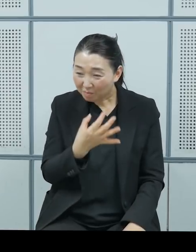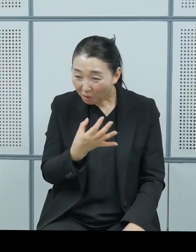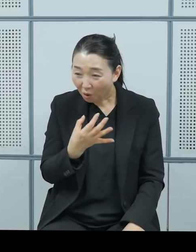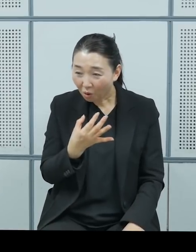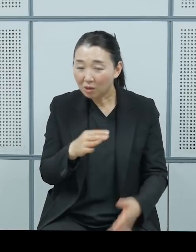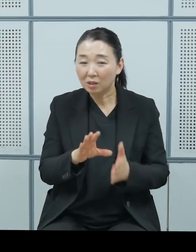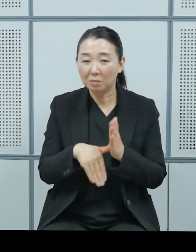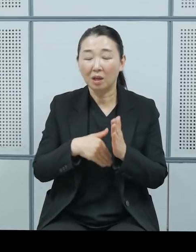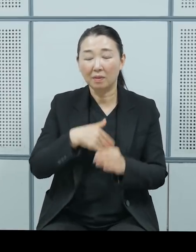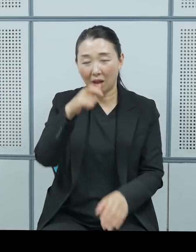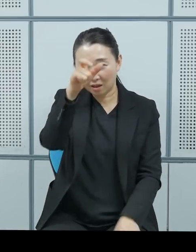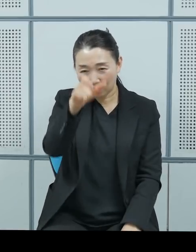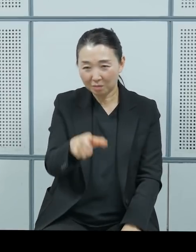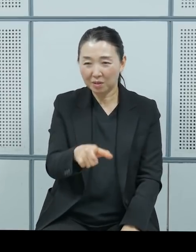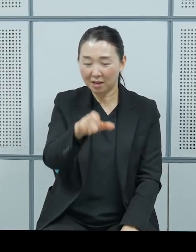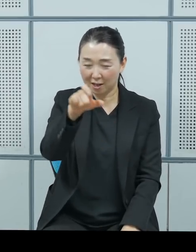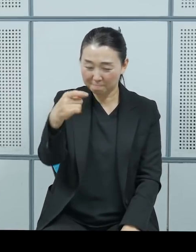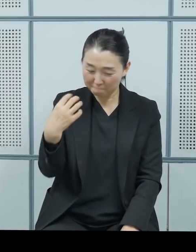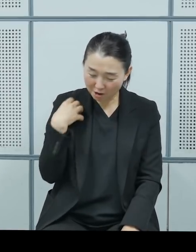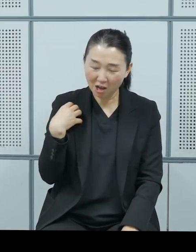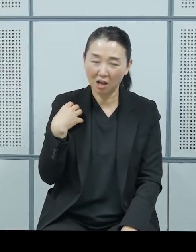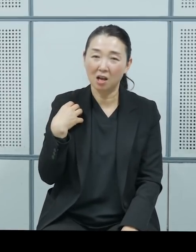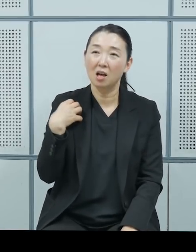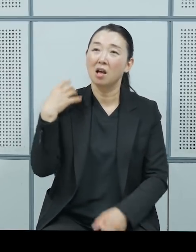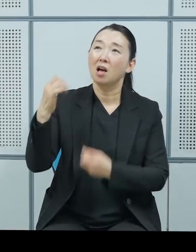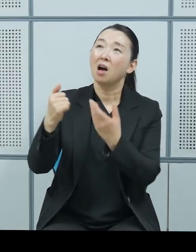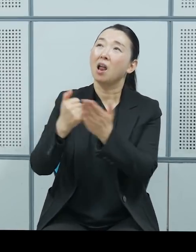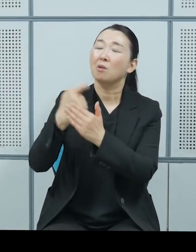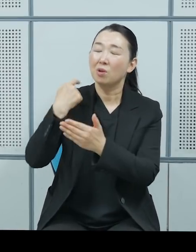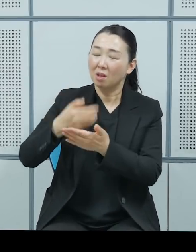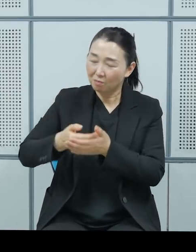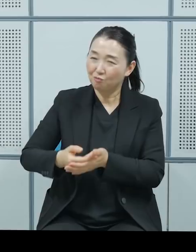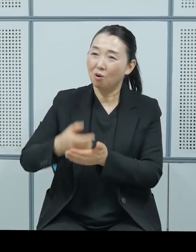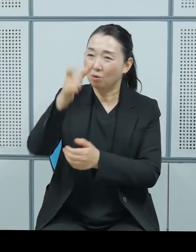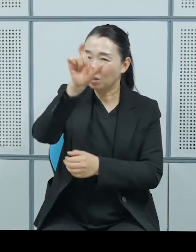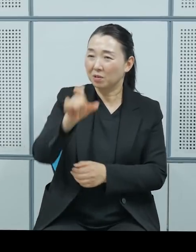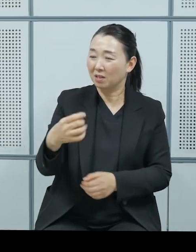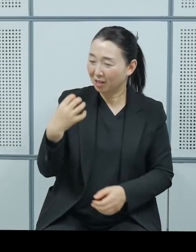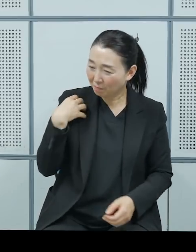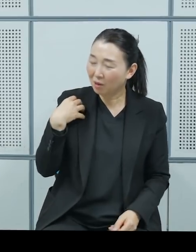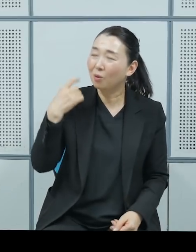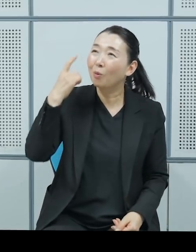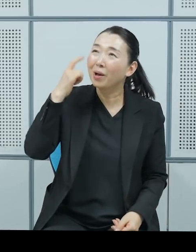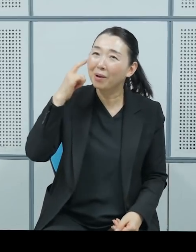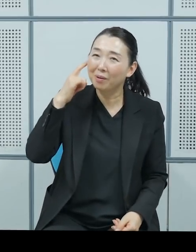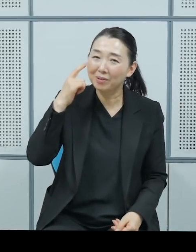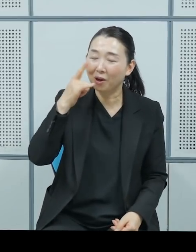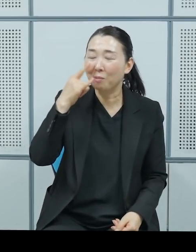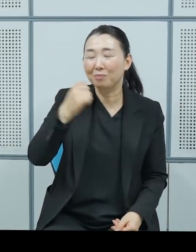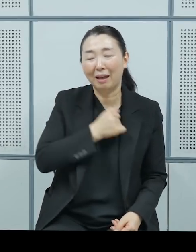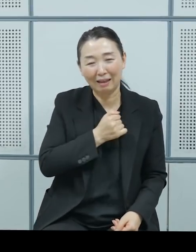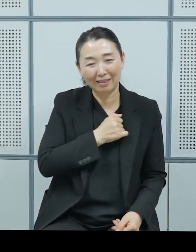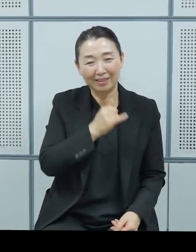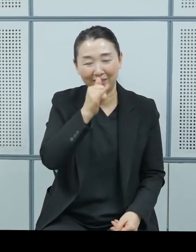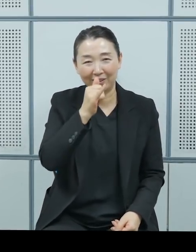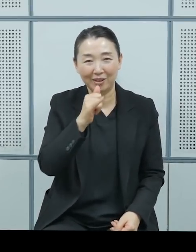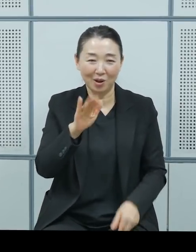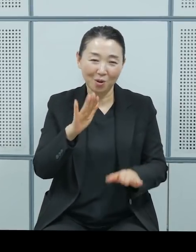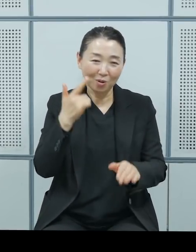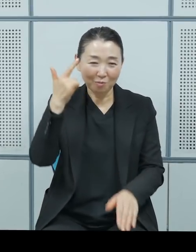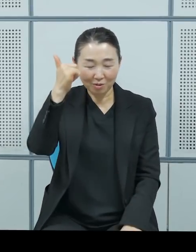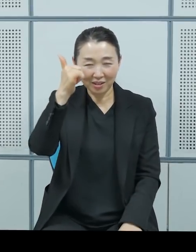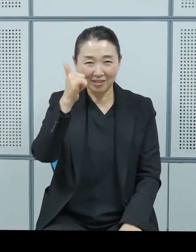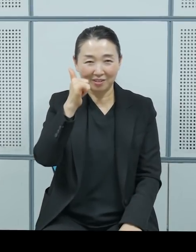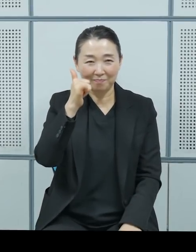때마다 나의 십자가다. 아이고 하나님이 왜 이렇게 무거운 십자가 주셔서 뭐 이렇게 저희 어머니도 좀 한탄하실 때가 있는데 오늘 목사님